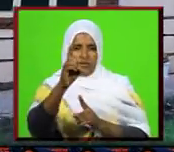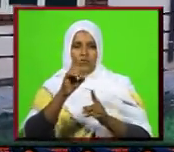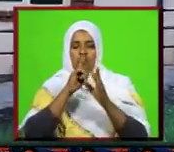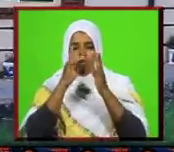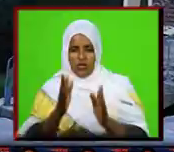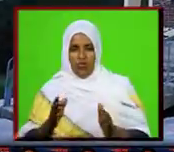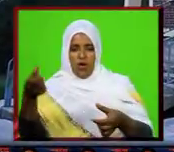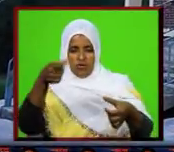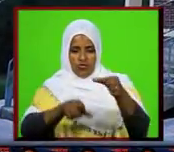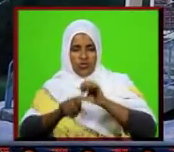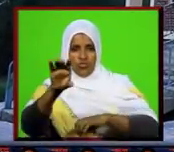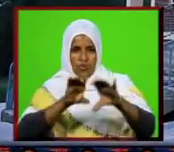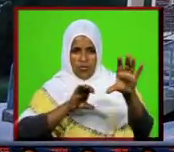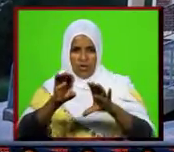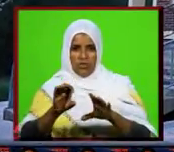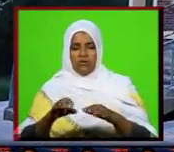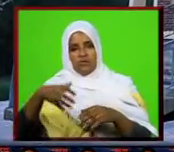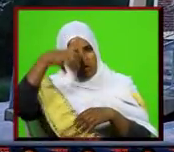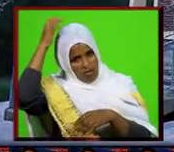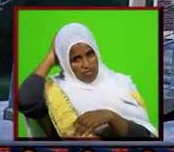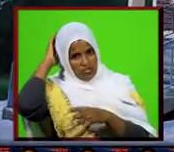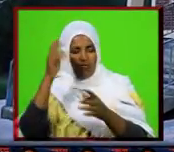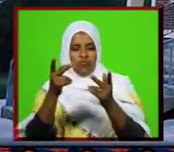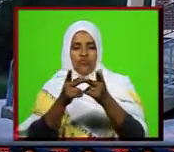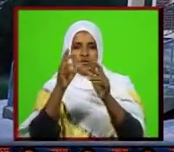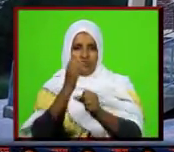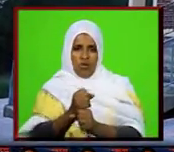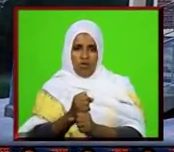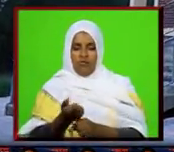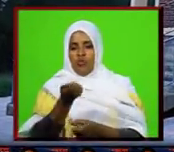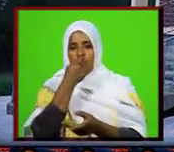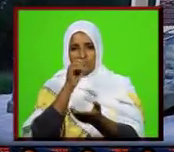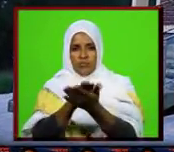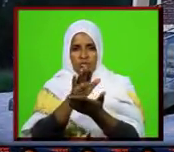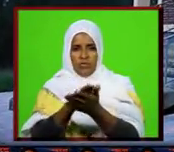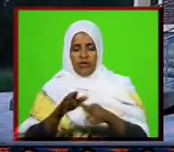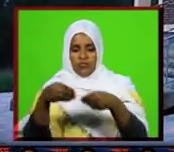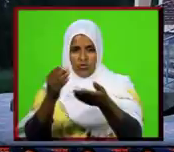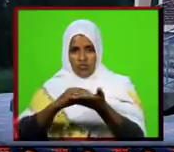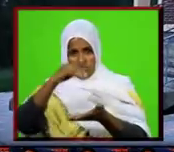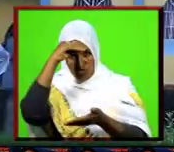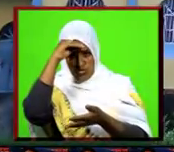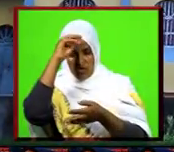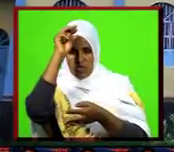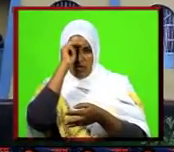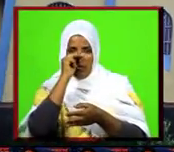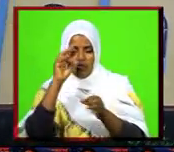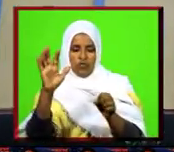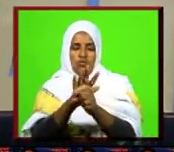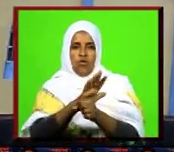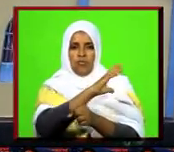በቀጥታ አዎንታዊ አስተዋጽኦ በማበርከት ያንበሳውን ድርሻ ይዟል። በአብነት ትምህርት ቤቶች የሚሰጡ ትምህርቶች